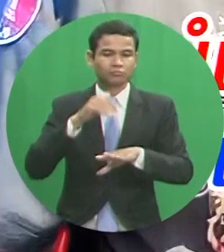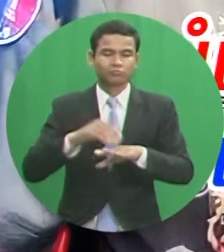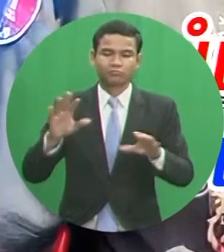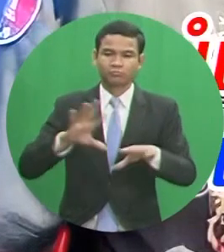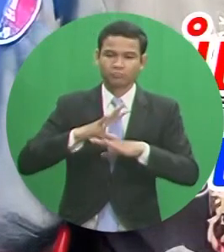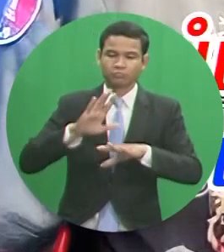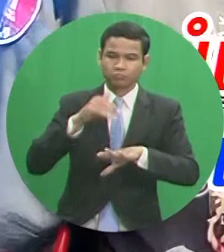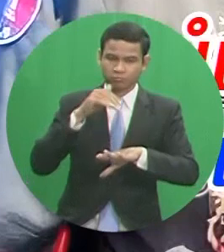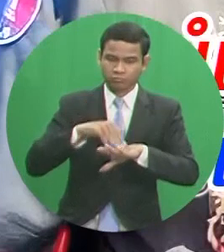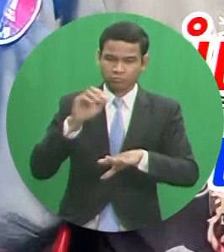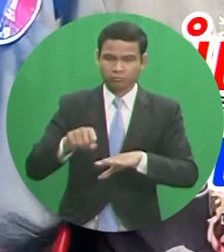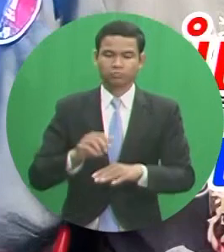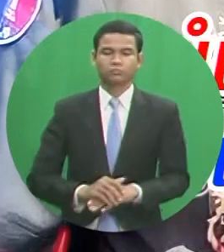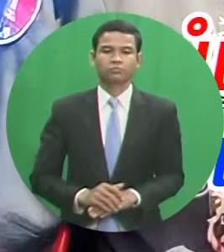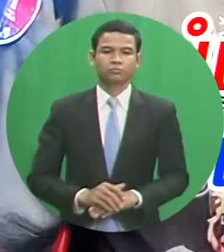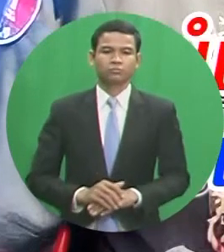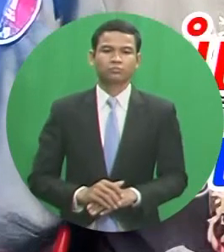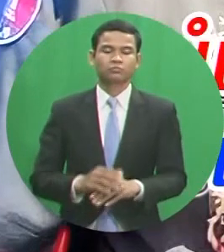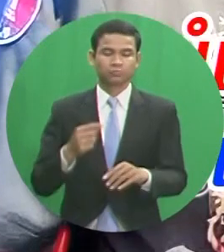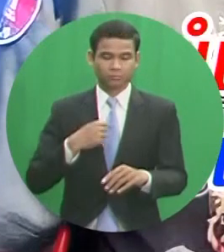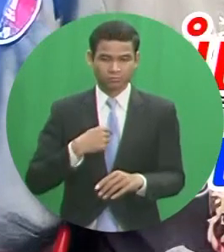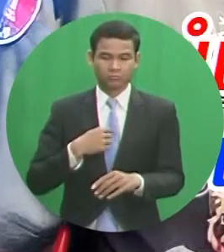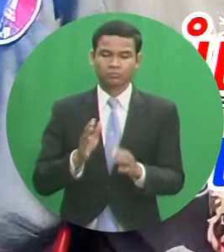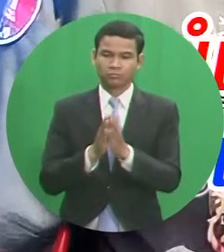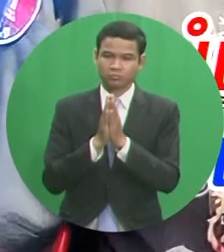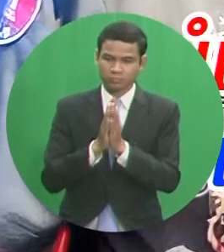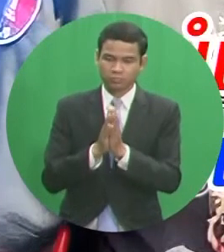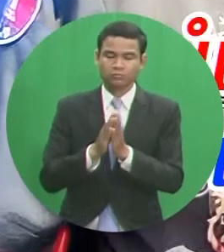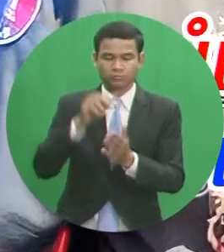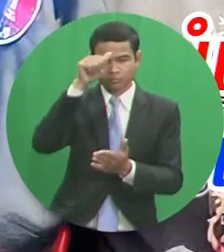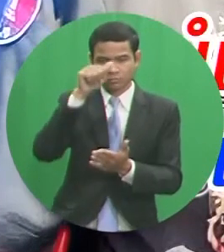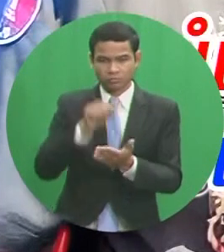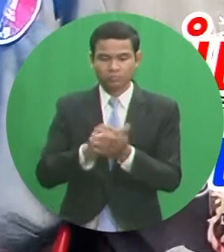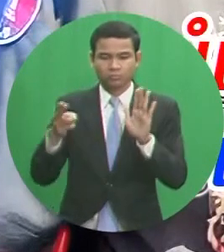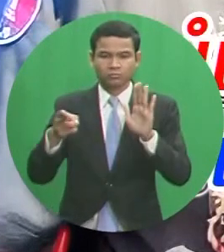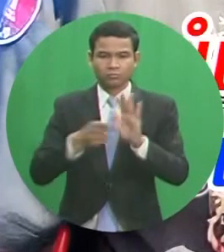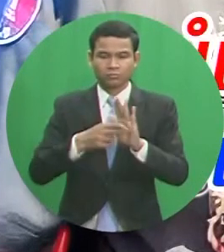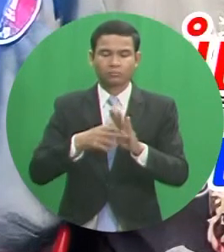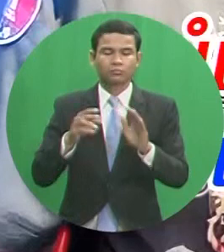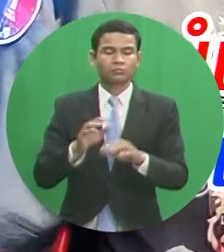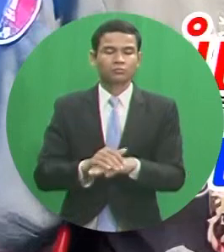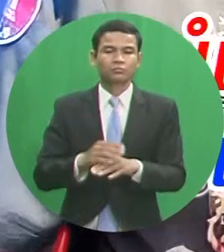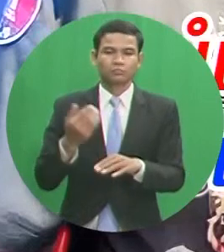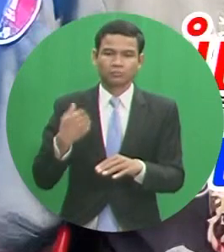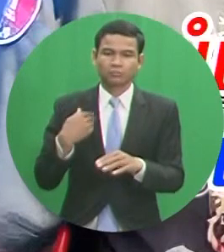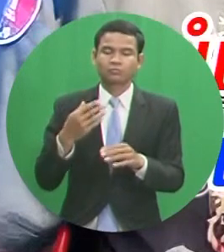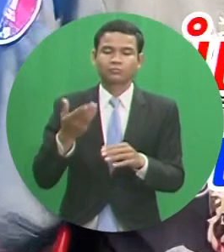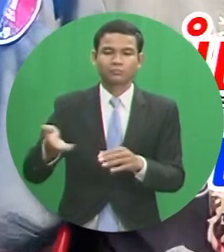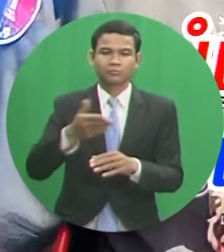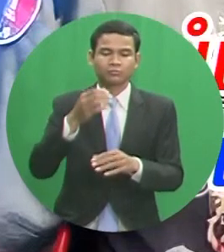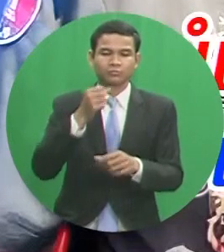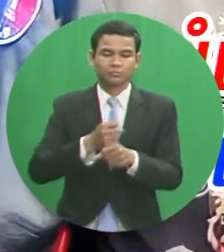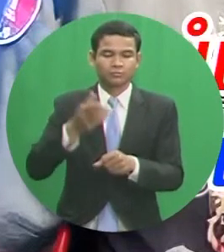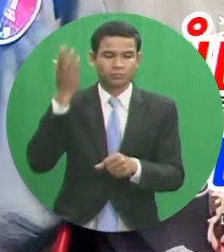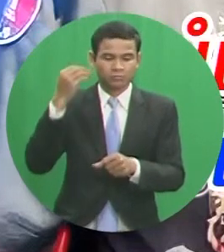ងដែរអញ្ចឹងខ្ញុំសូមស្នើឲ្យមានការប្រកាសហើយក៏ជាស្តង់ដារដែលយើងបានធ្វើកន្លង